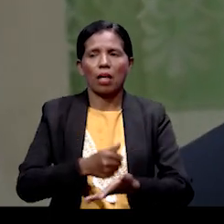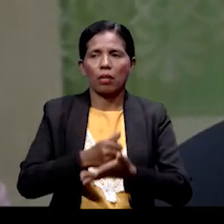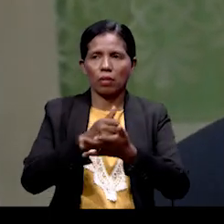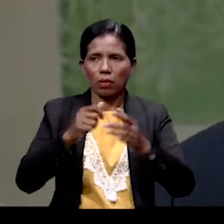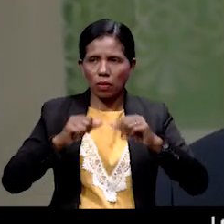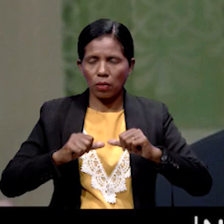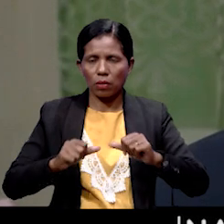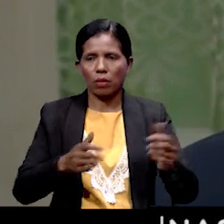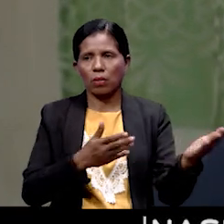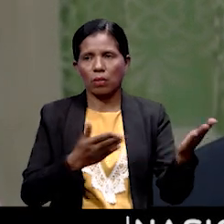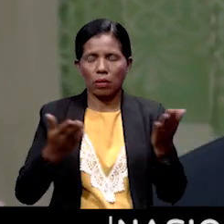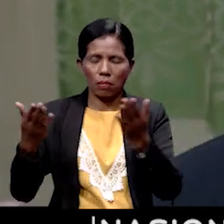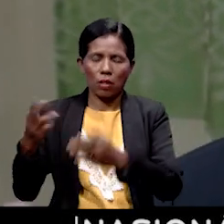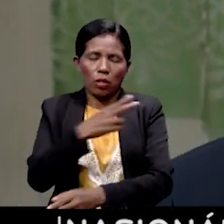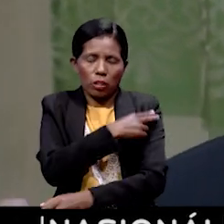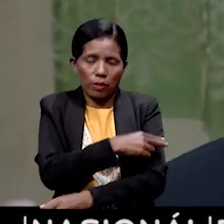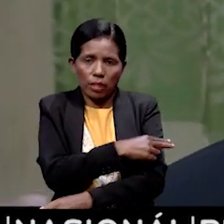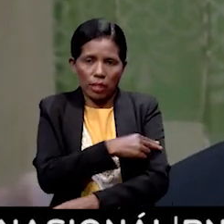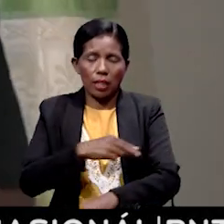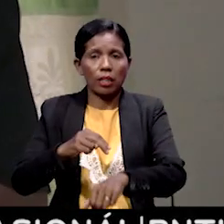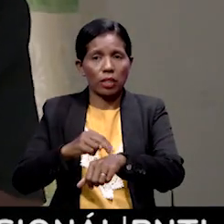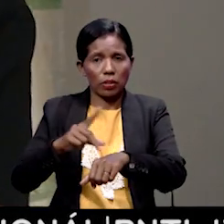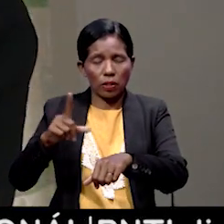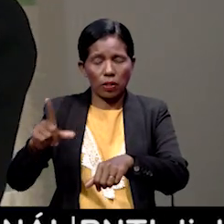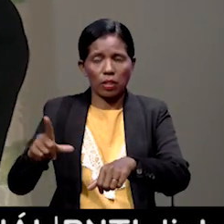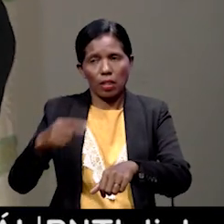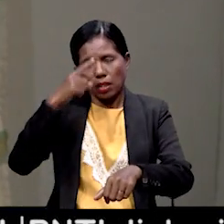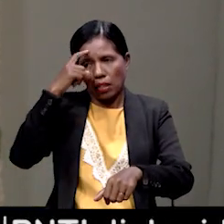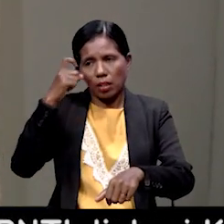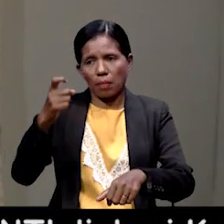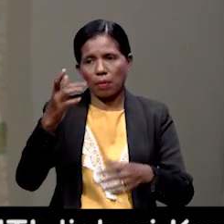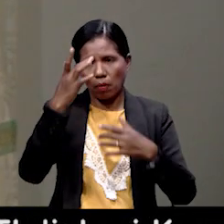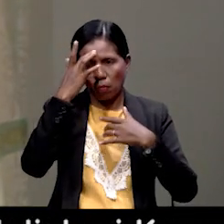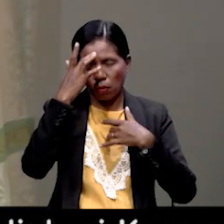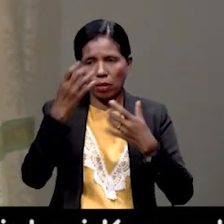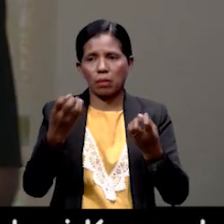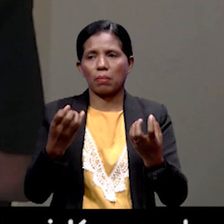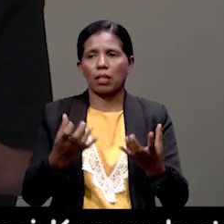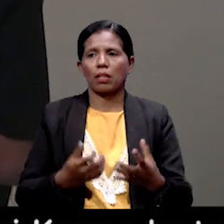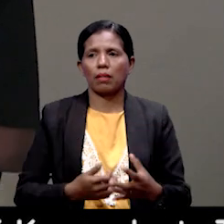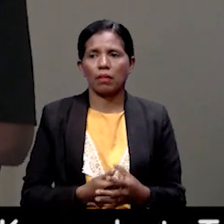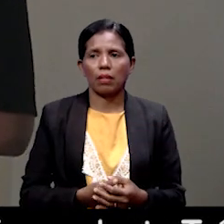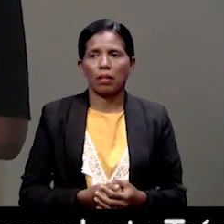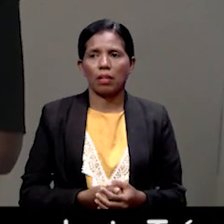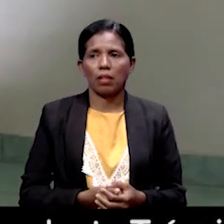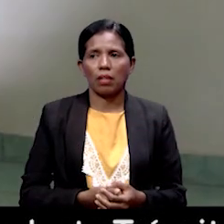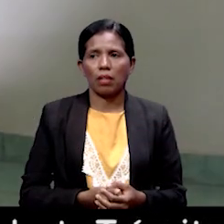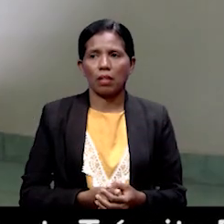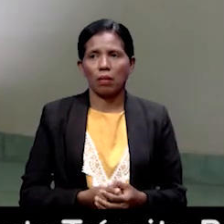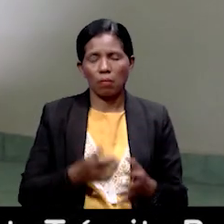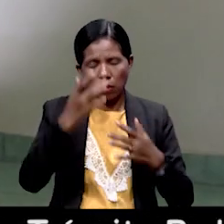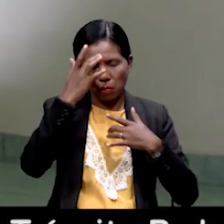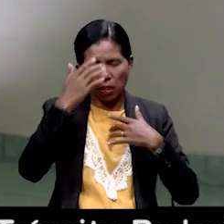continua transfere ba Hospital Nacional Guido Valadares tamba considera moras complicação. Moris mai ia kira sia ne